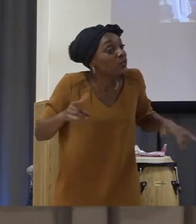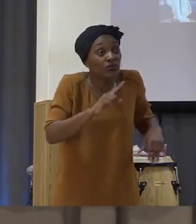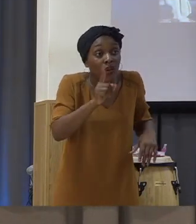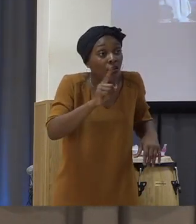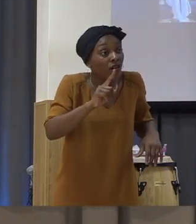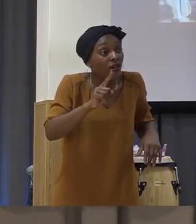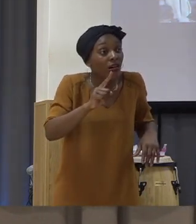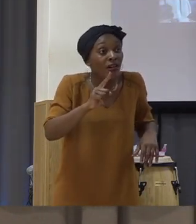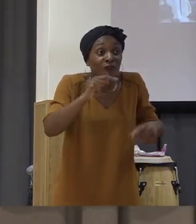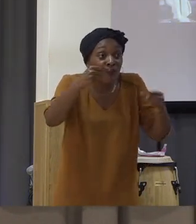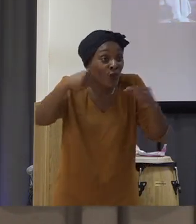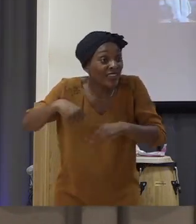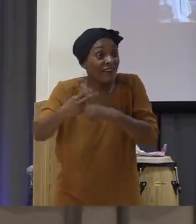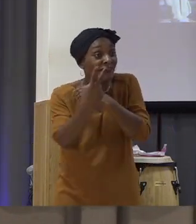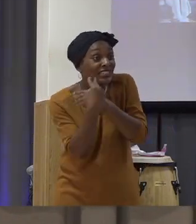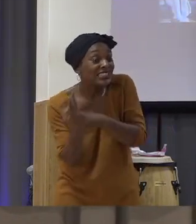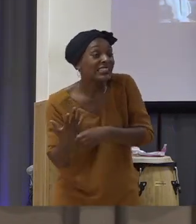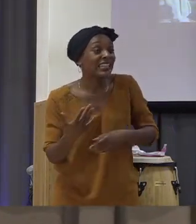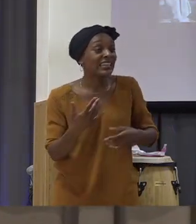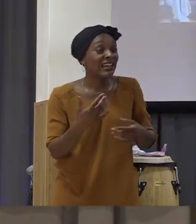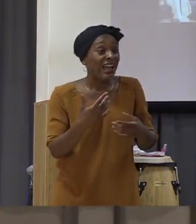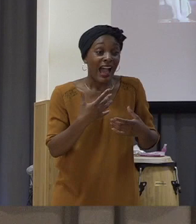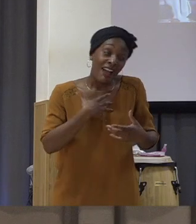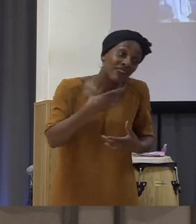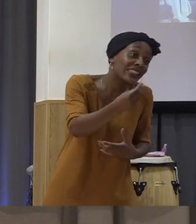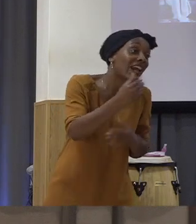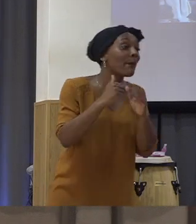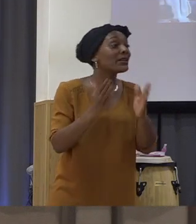Sous toute forme d'action concrète, les gens m'accueillaient chez eux.